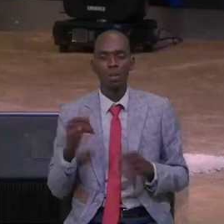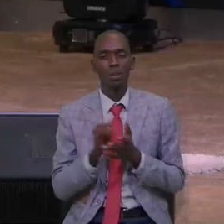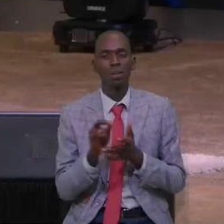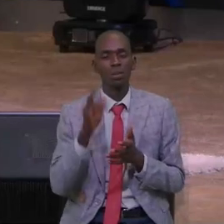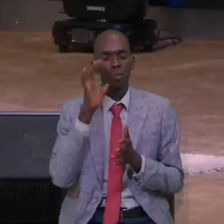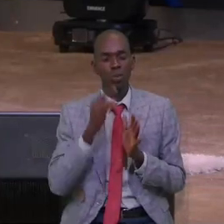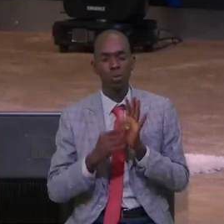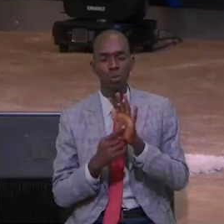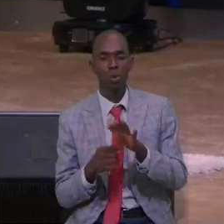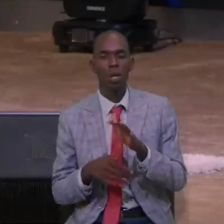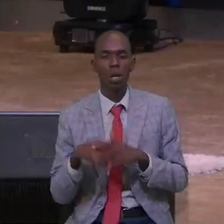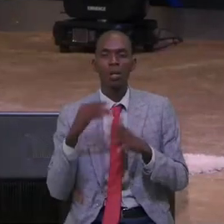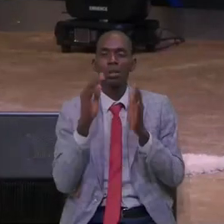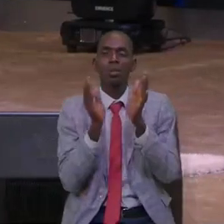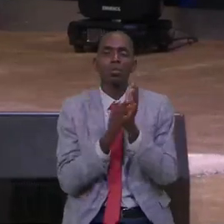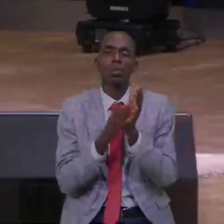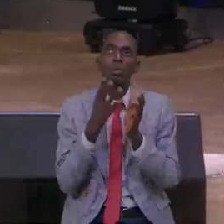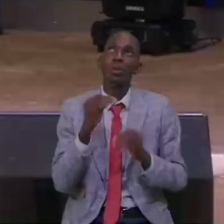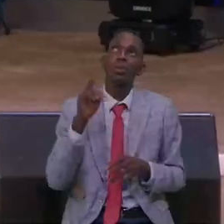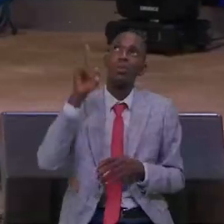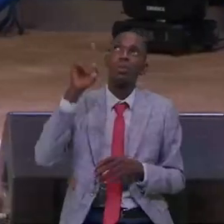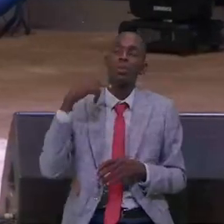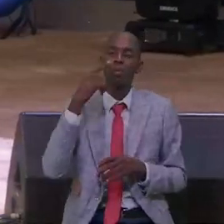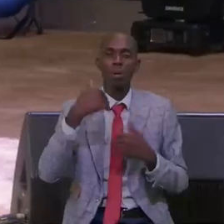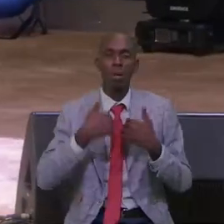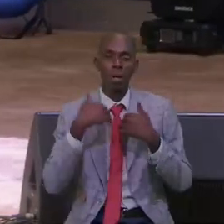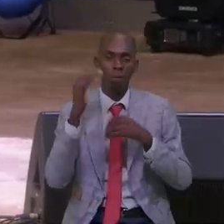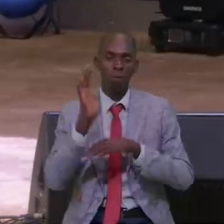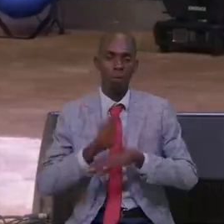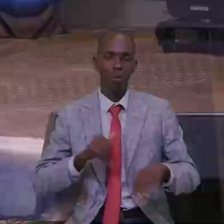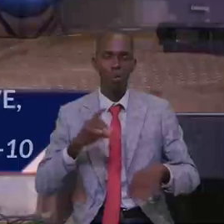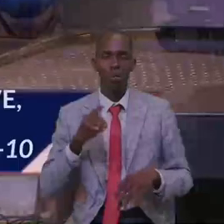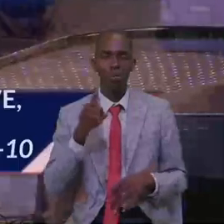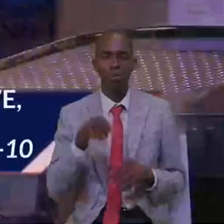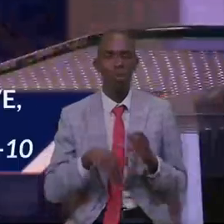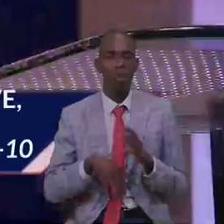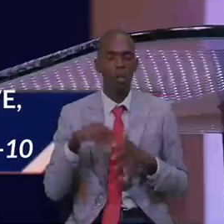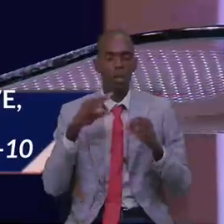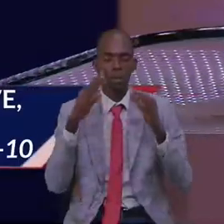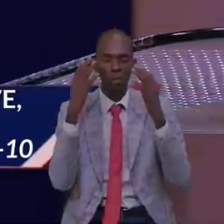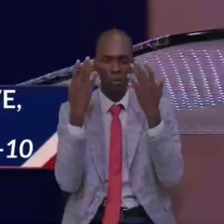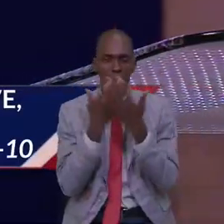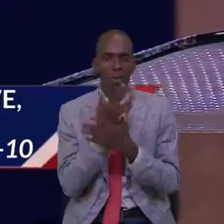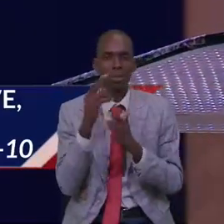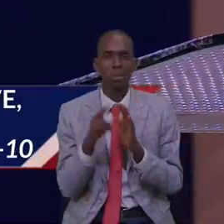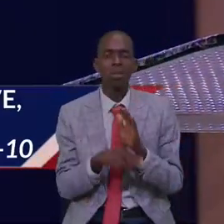les vertus de celui qui vous a appelé des ténèbres à